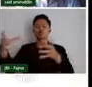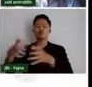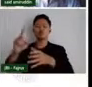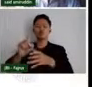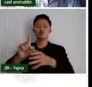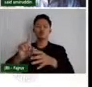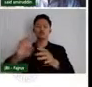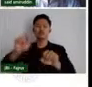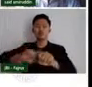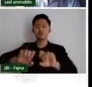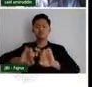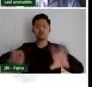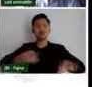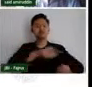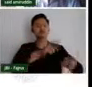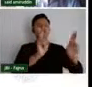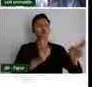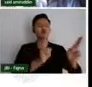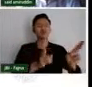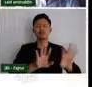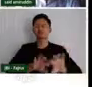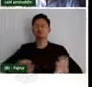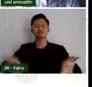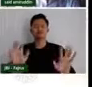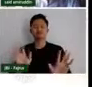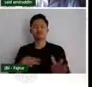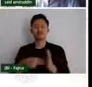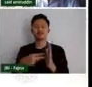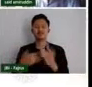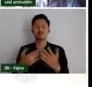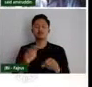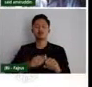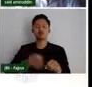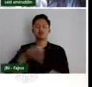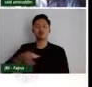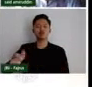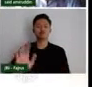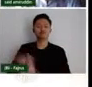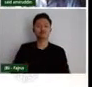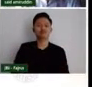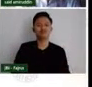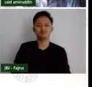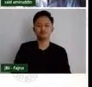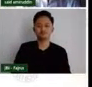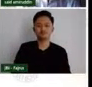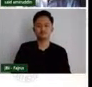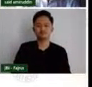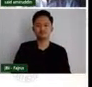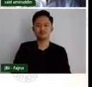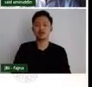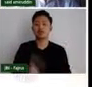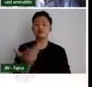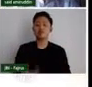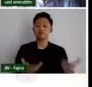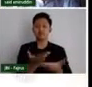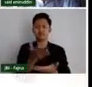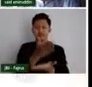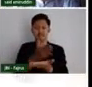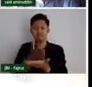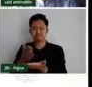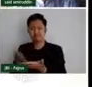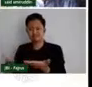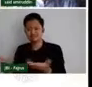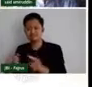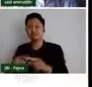normal. Artinya tidak dikotak-kotakkan, walaupun mereka punya keterbatasan, mereka itu juga disatukan dengan anak-anak yang